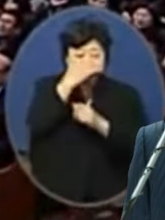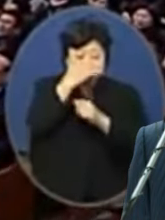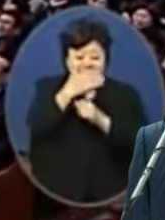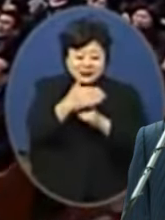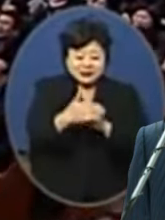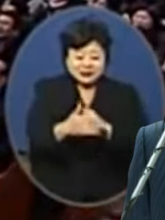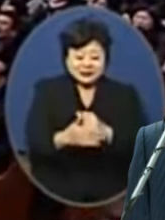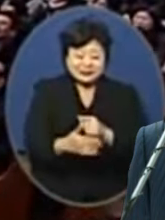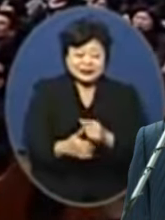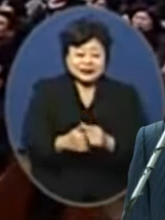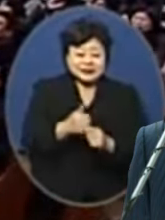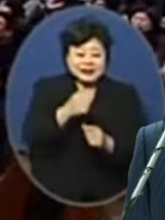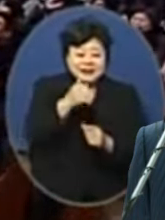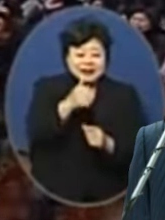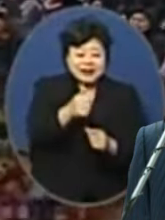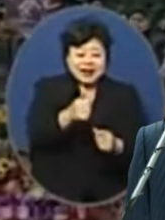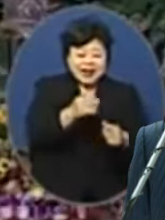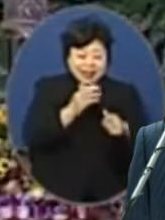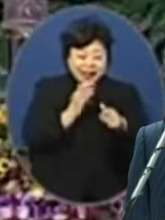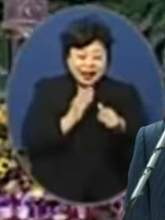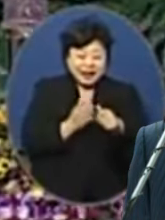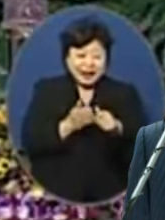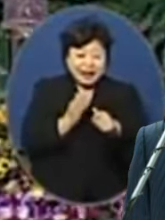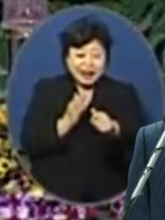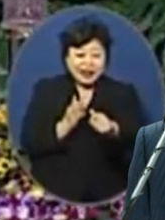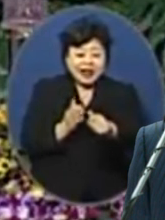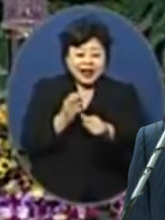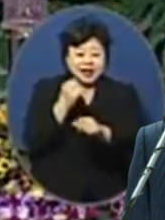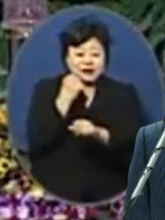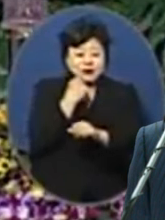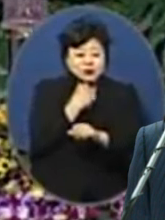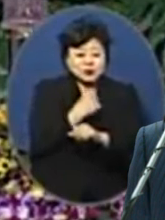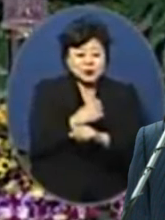강건하기를 내가